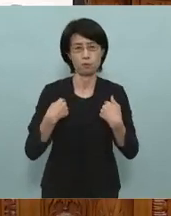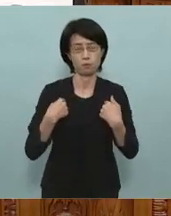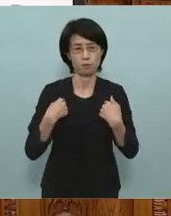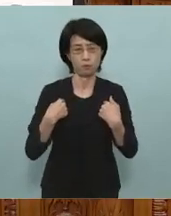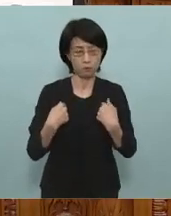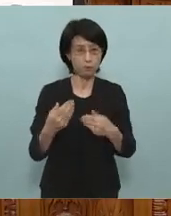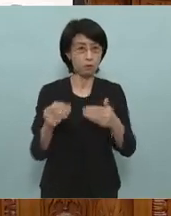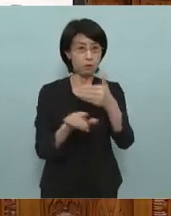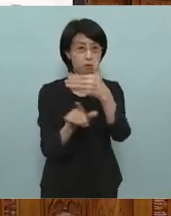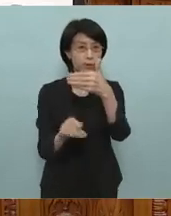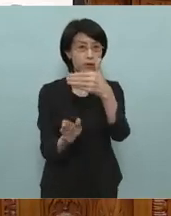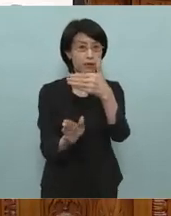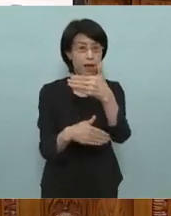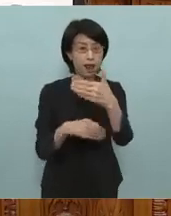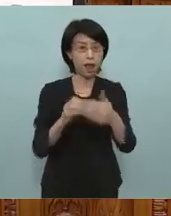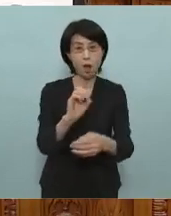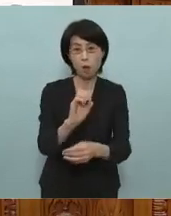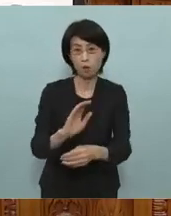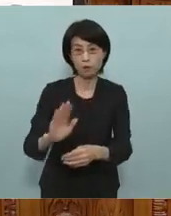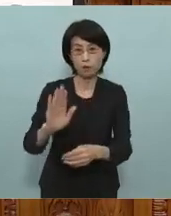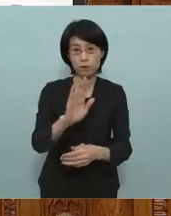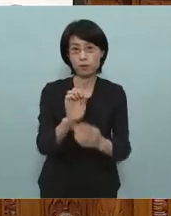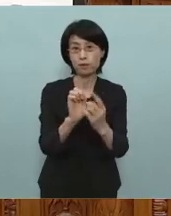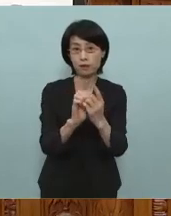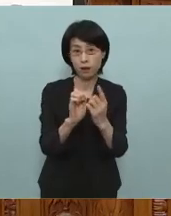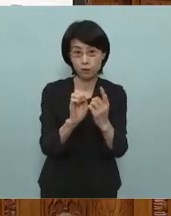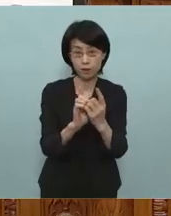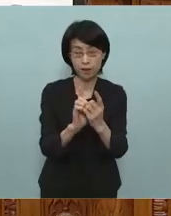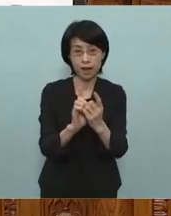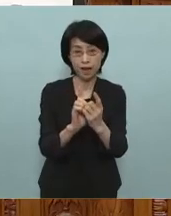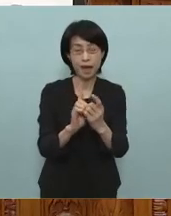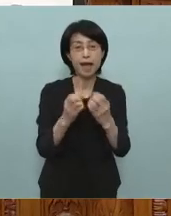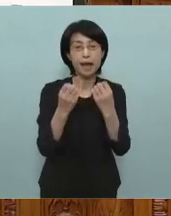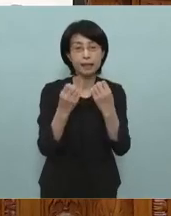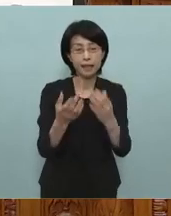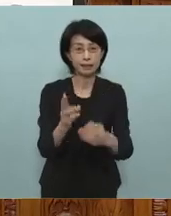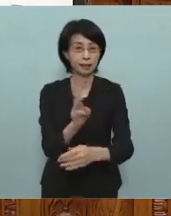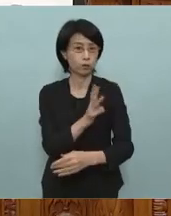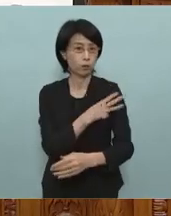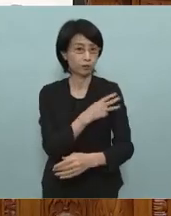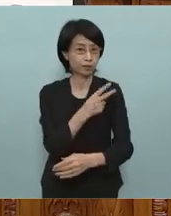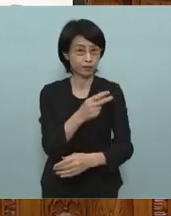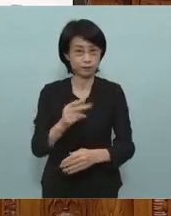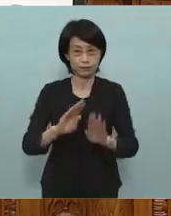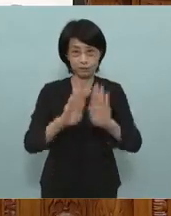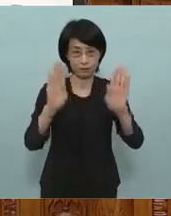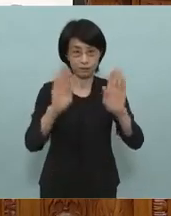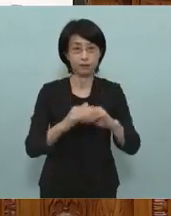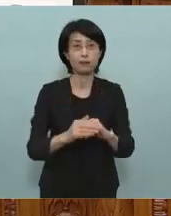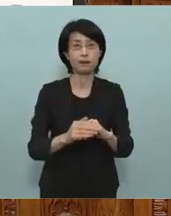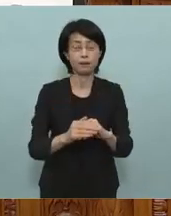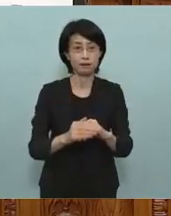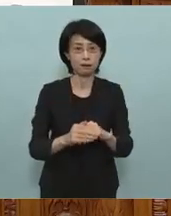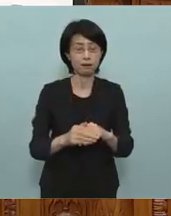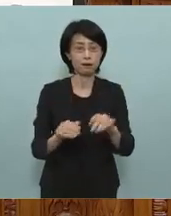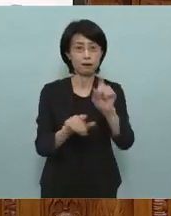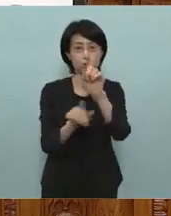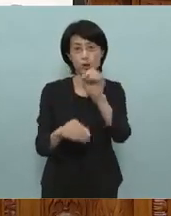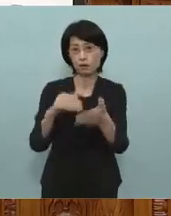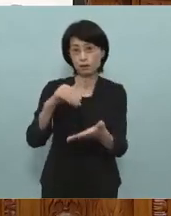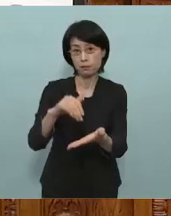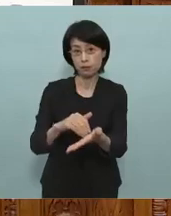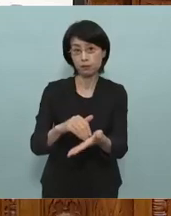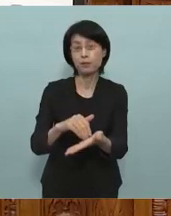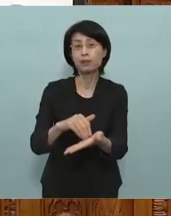先月から帯広の株に対応した新型ワクチンの接種を開始しました今月末まで